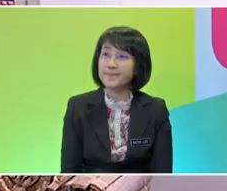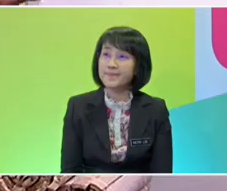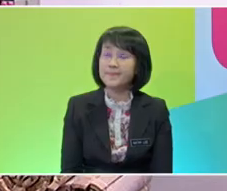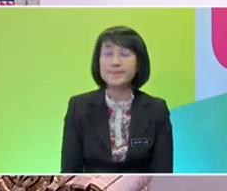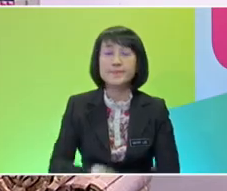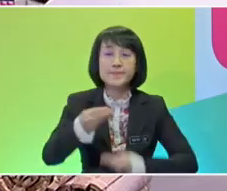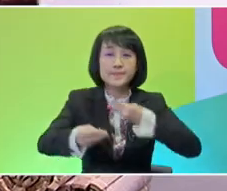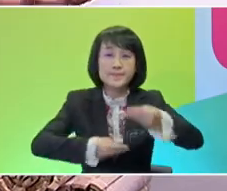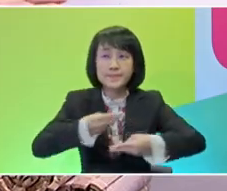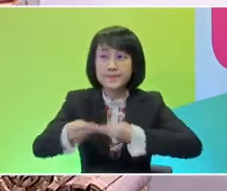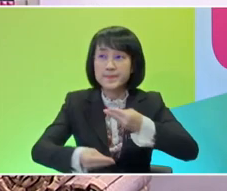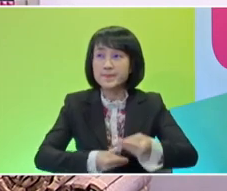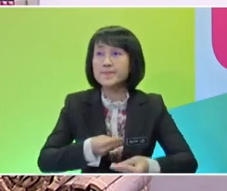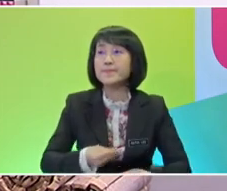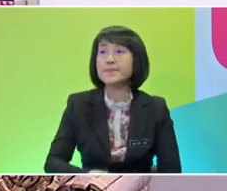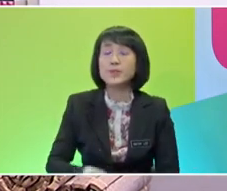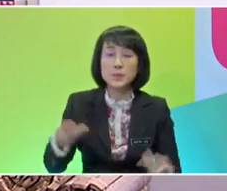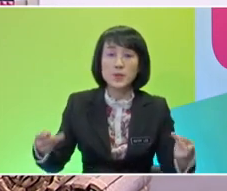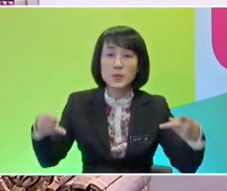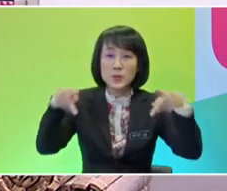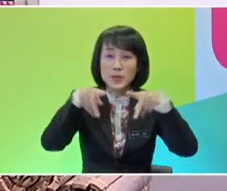kita perlukan pendidikan